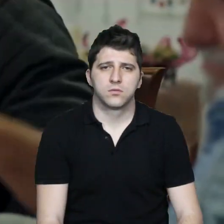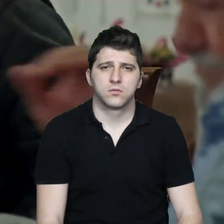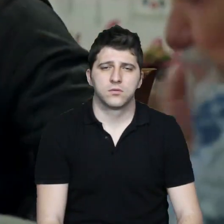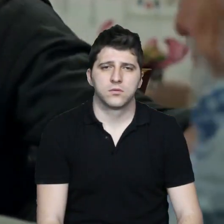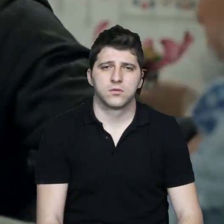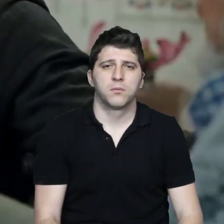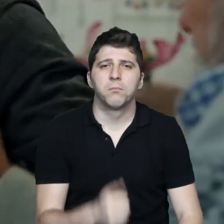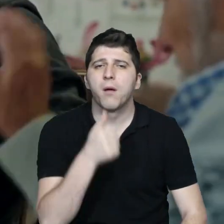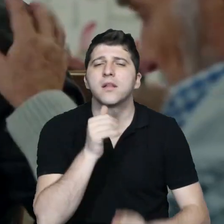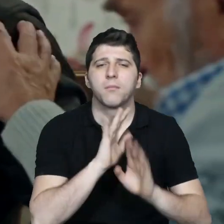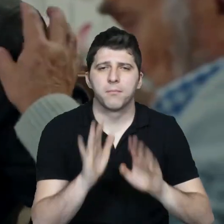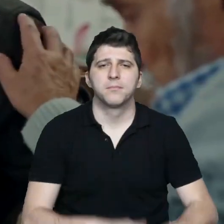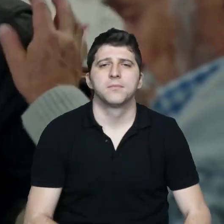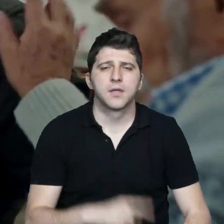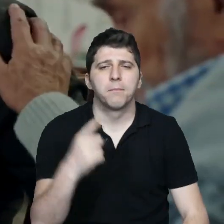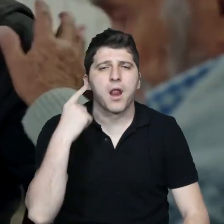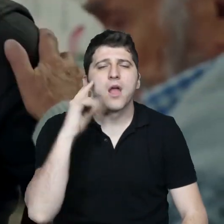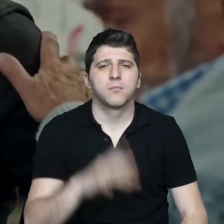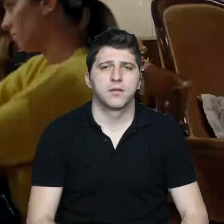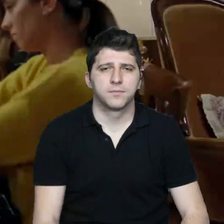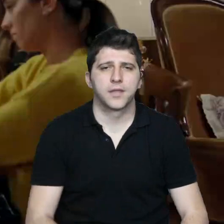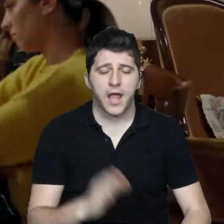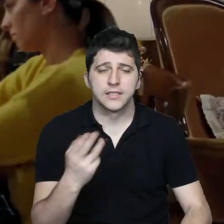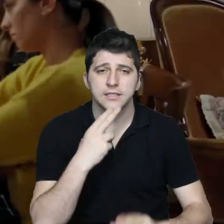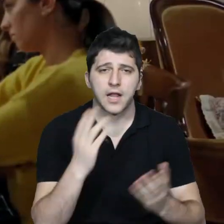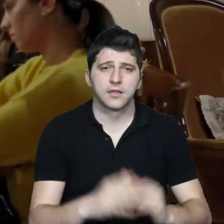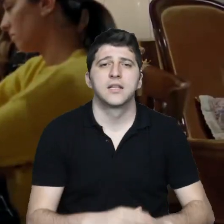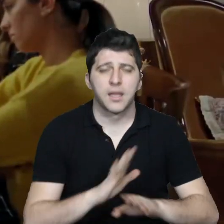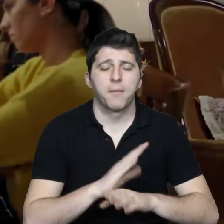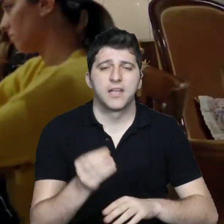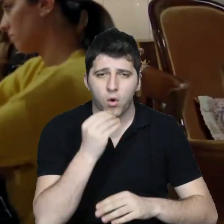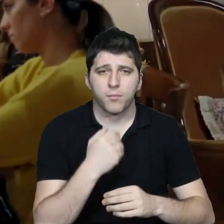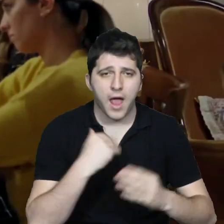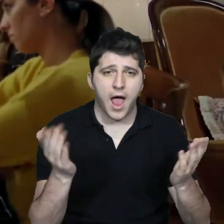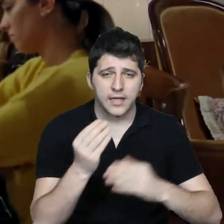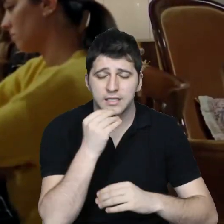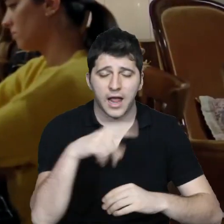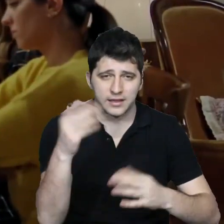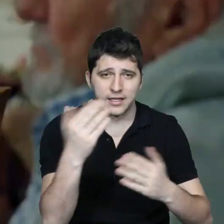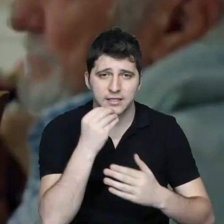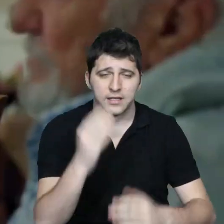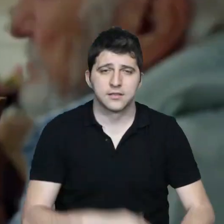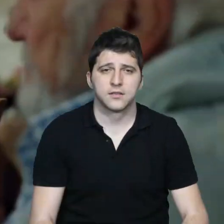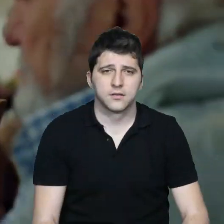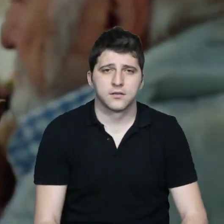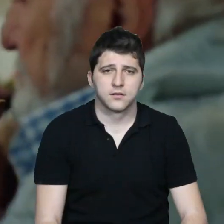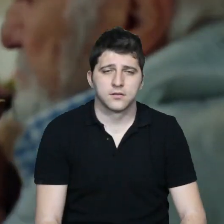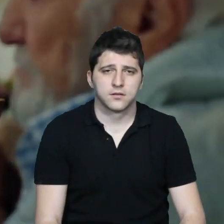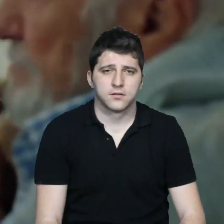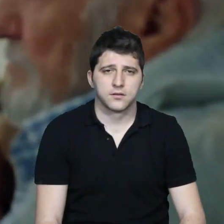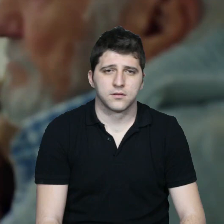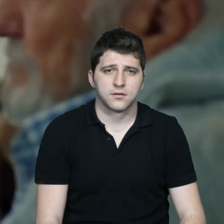dokundu. Baba tamam. Sen de yiyin. Ya. Hadi kızlar. Tamam yiyorum. Hadi siz de yiyin hadi.